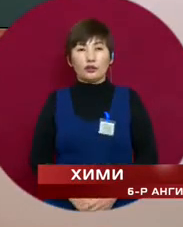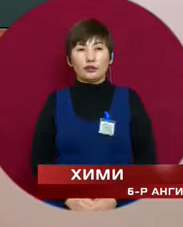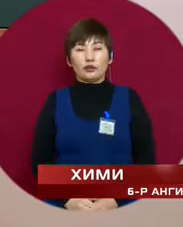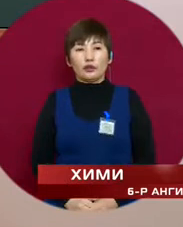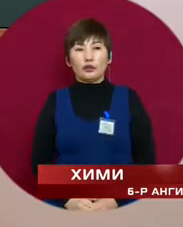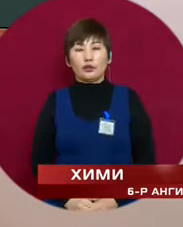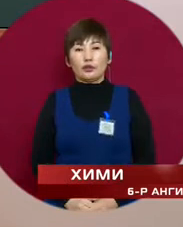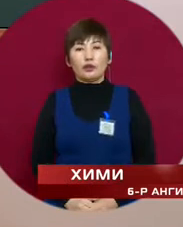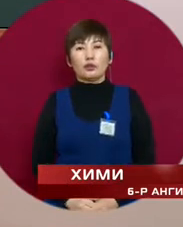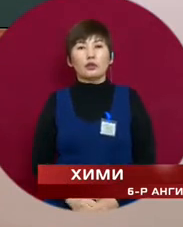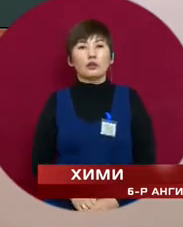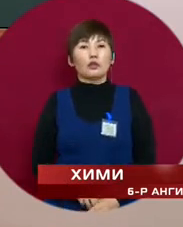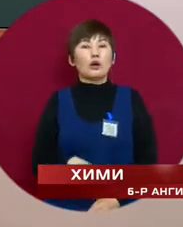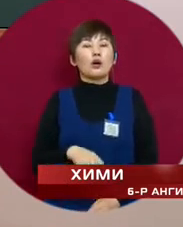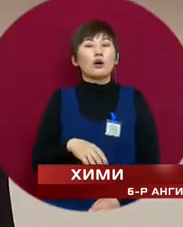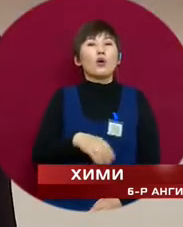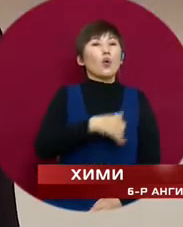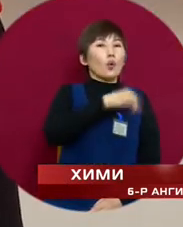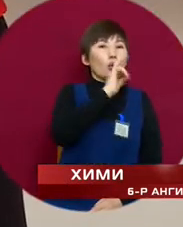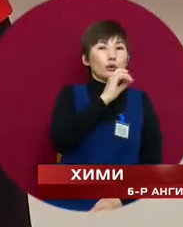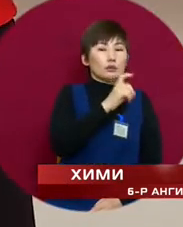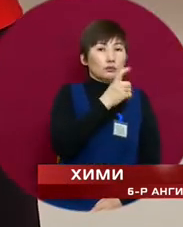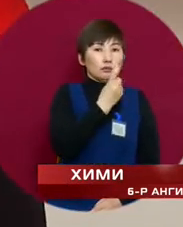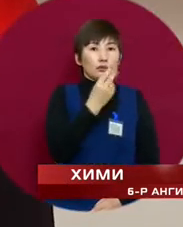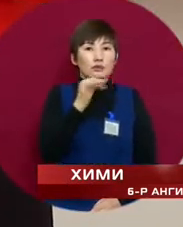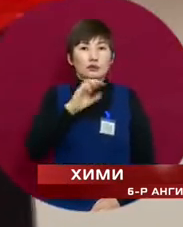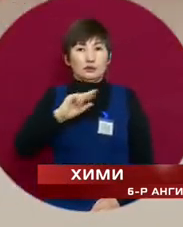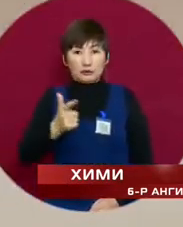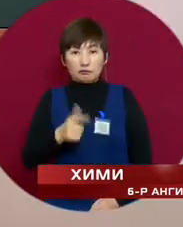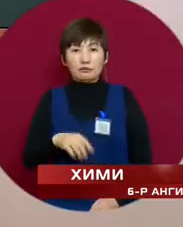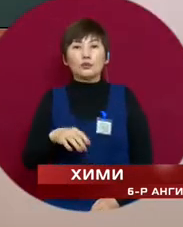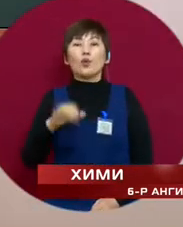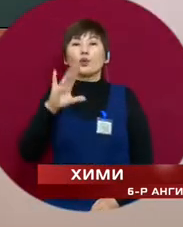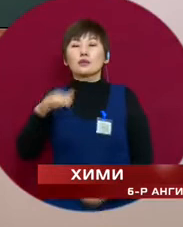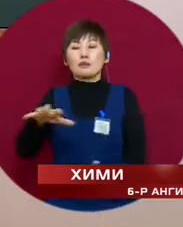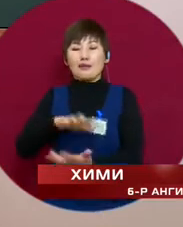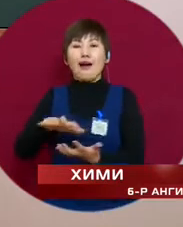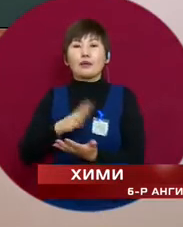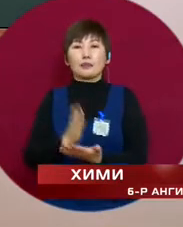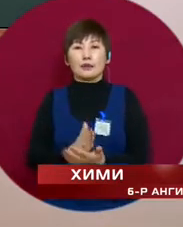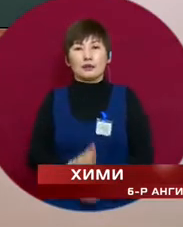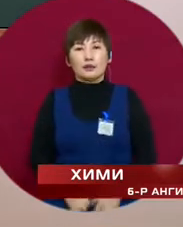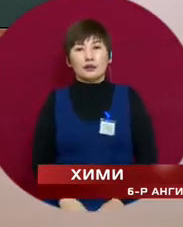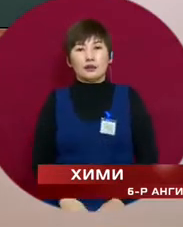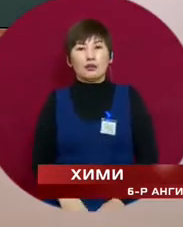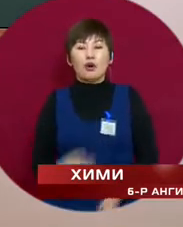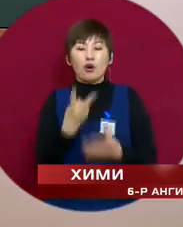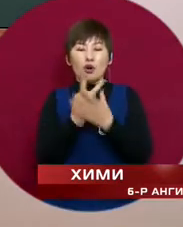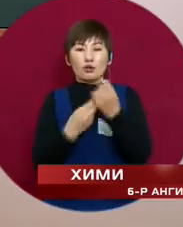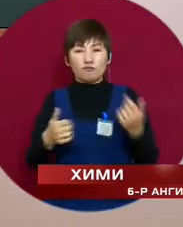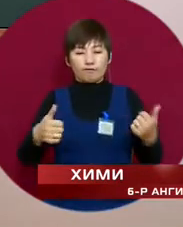За ундаа хүчлэг орчинтой, ус сармаг орчинтой байна. За эдгээр хоёр уснала хооронд нь